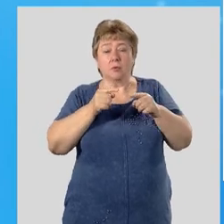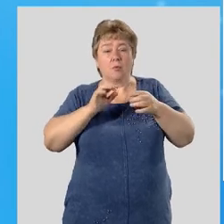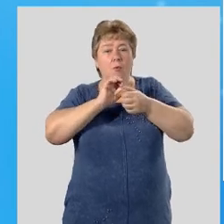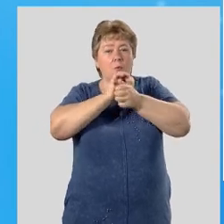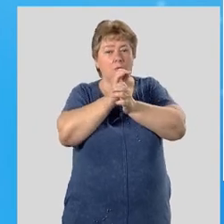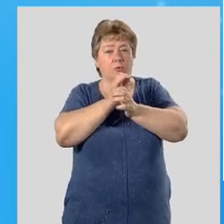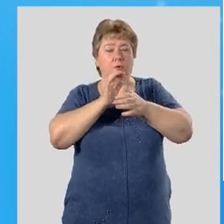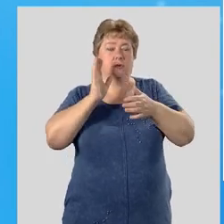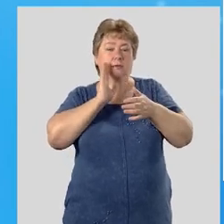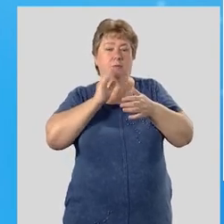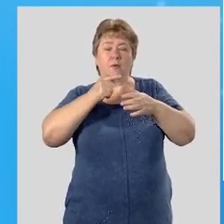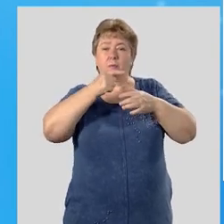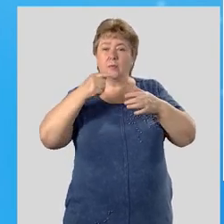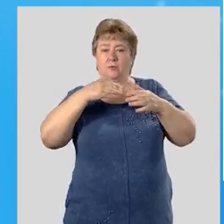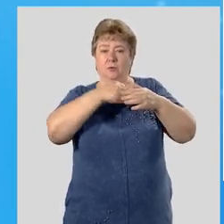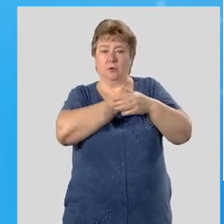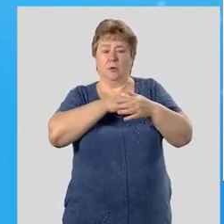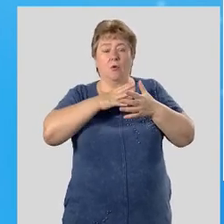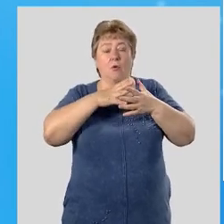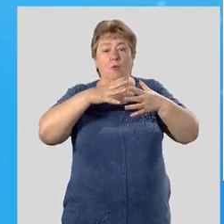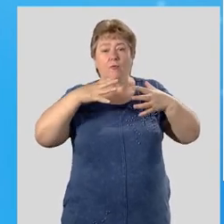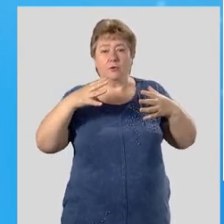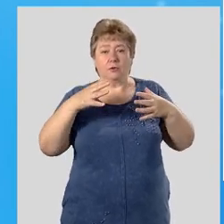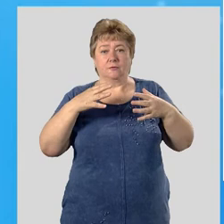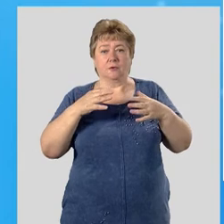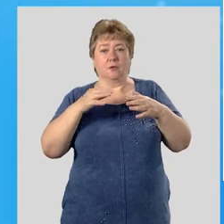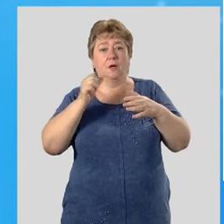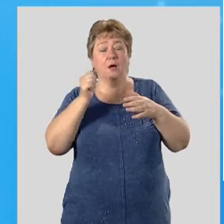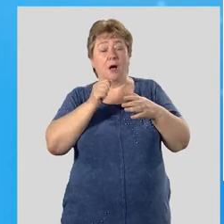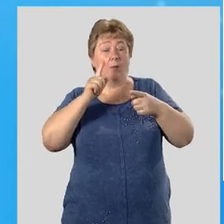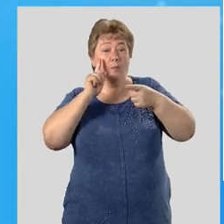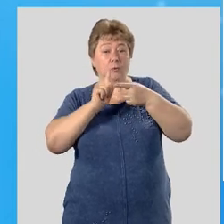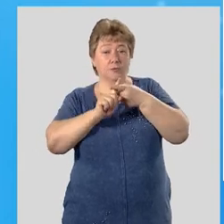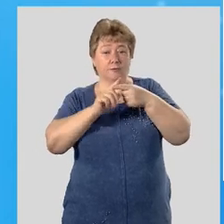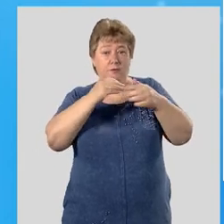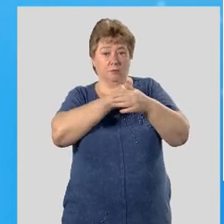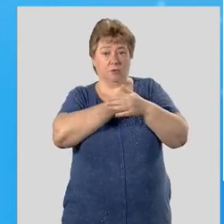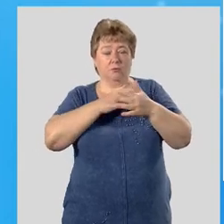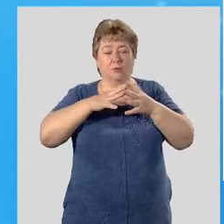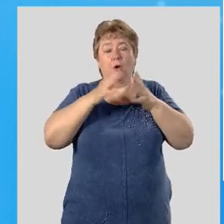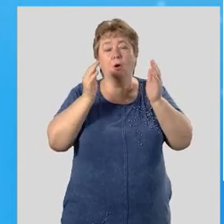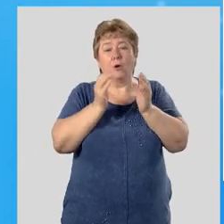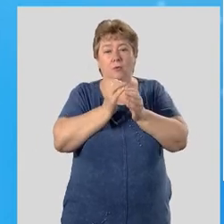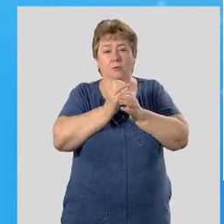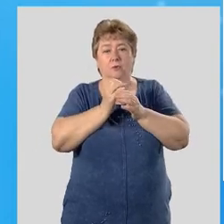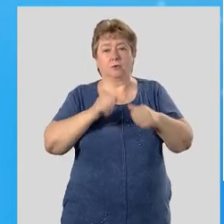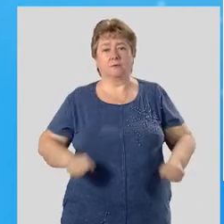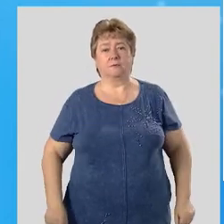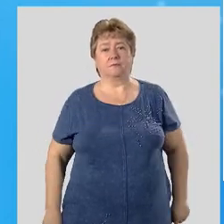плотность воды при минусовой температуре увеличивается, а при плюсовой уменьшается.